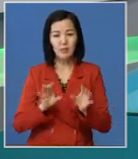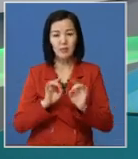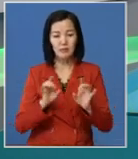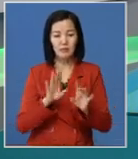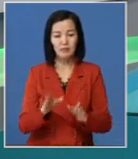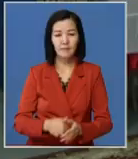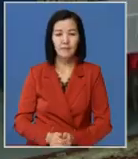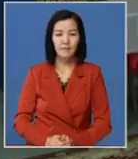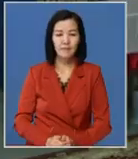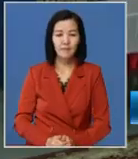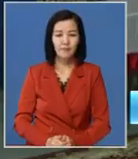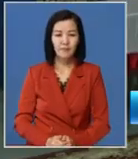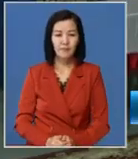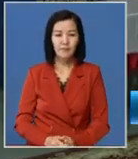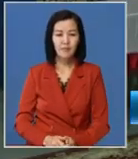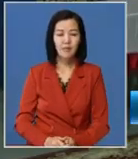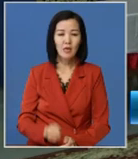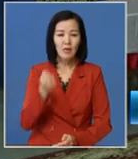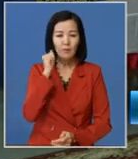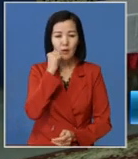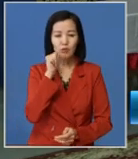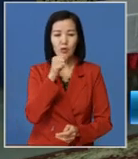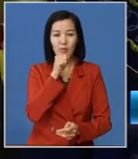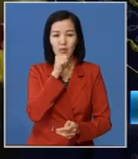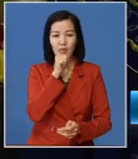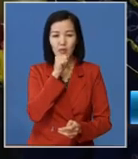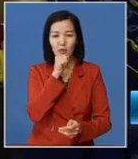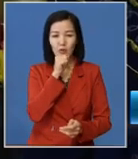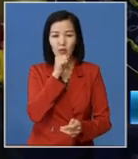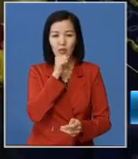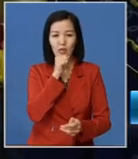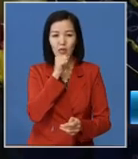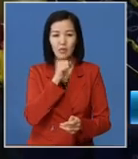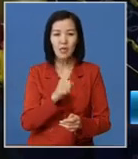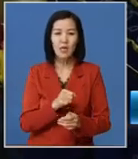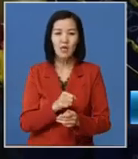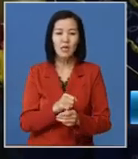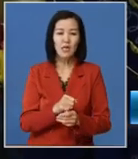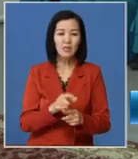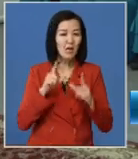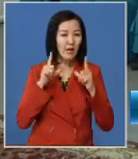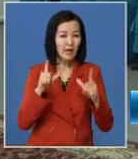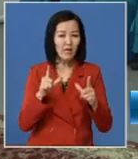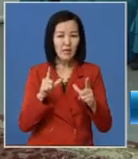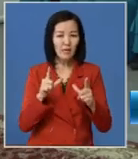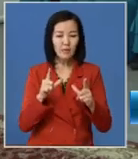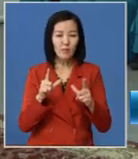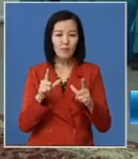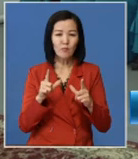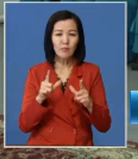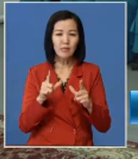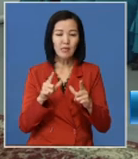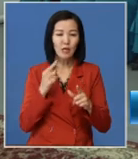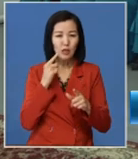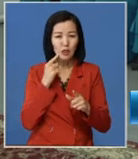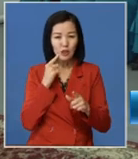тарқатады. Ердуард ата мен Сәбира апаның бір-біріне қатты сөз айтып, көңіліне кірбің түсірген кезі болған емес. Ауыз бірлік